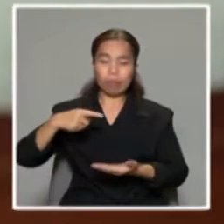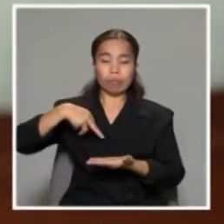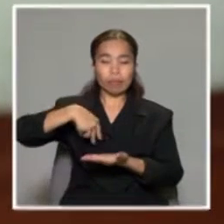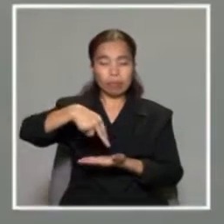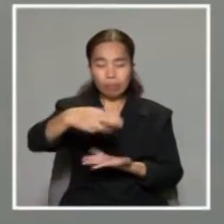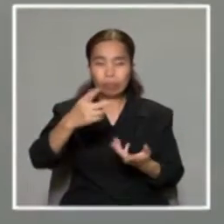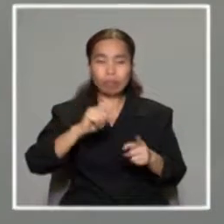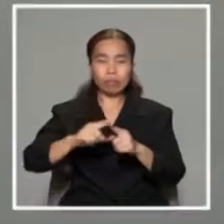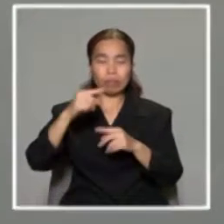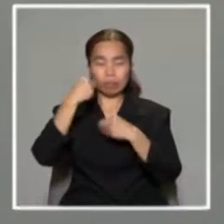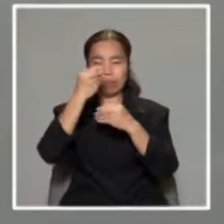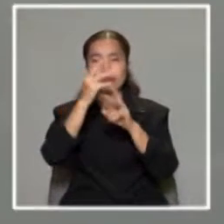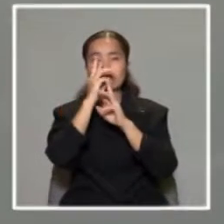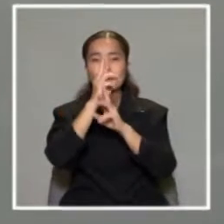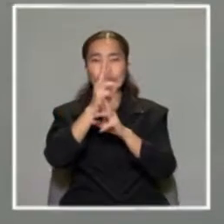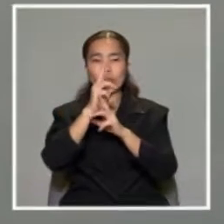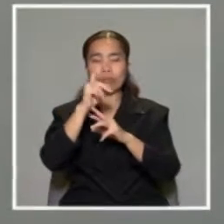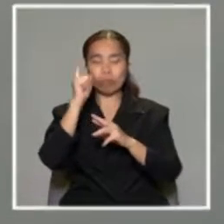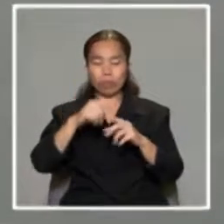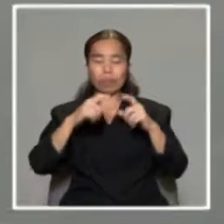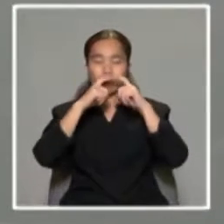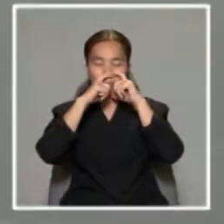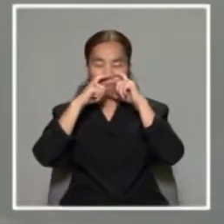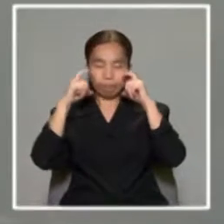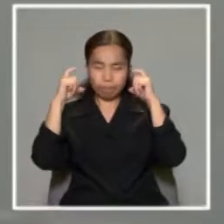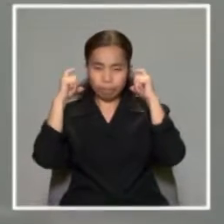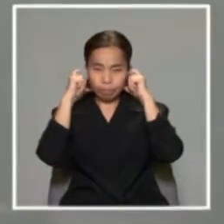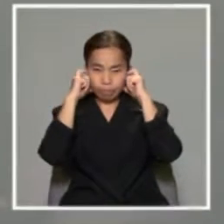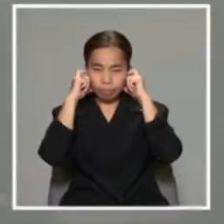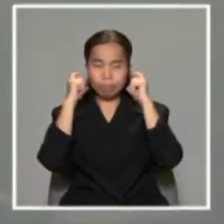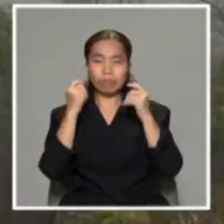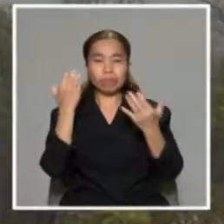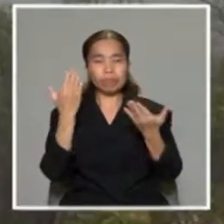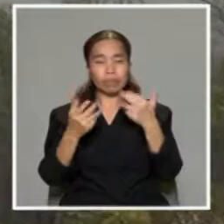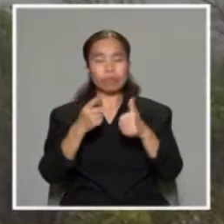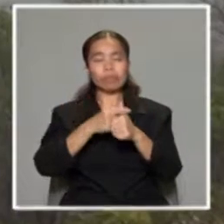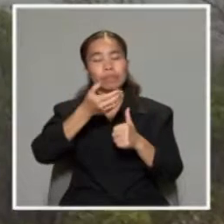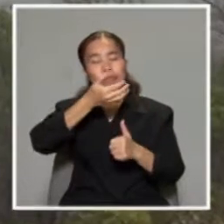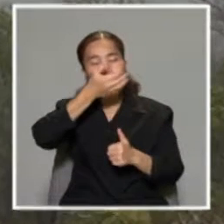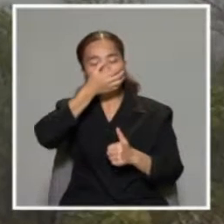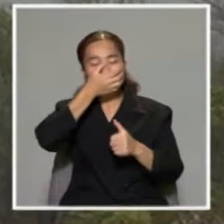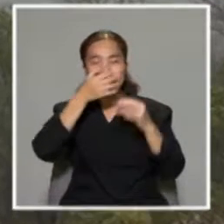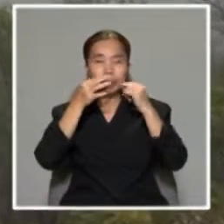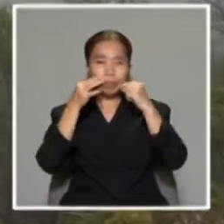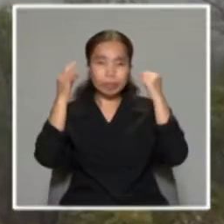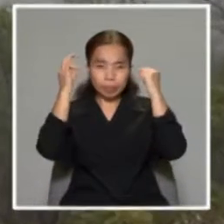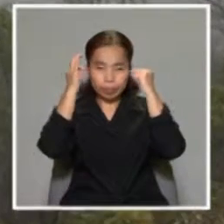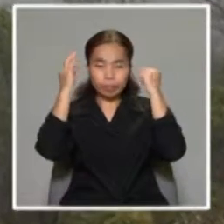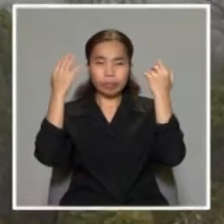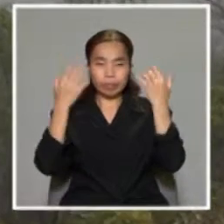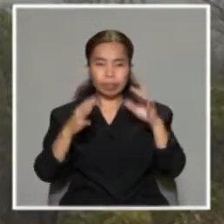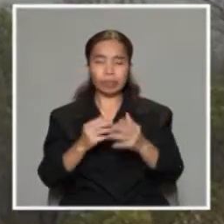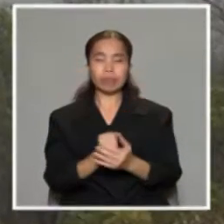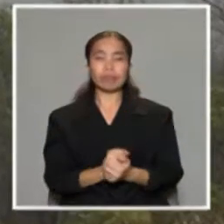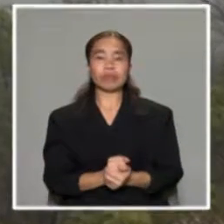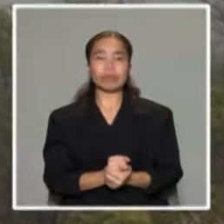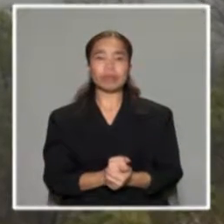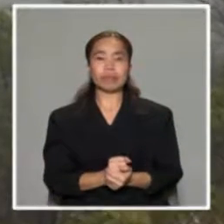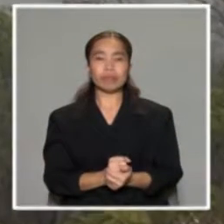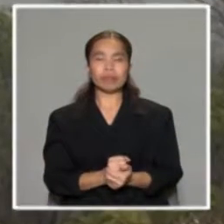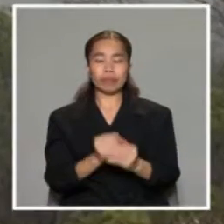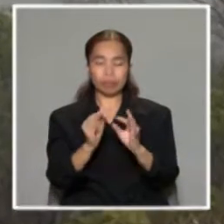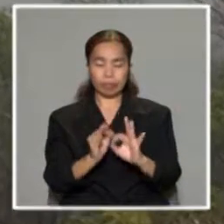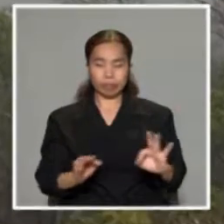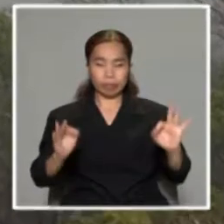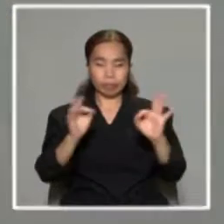ระมัดระวังควรใช้ผ้าปิดปากจมูกหรือที่เรียกว่ามาสก์นะครับตรงนี้เนี่ยจะเป็นตัว